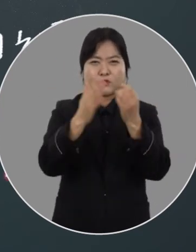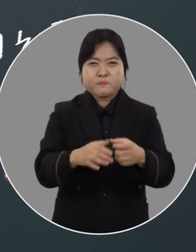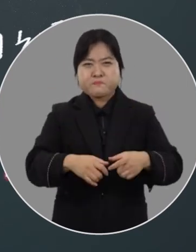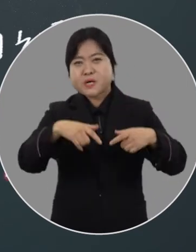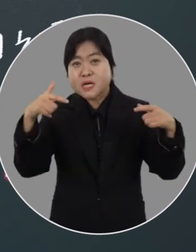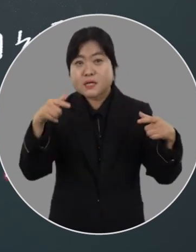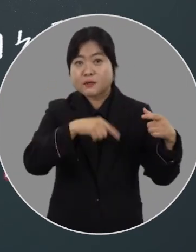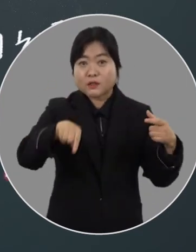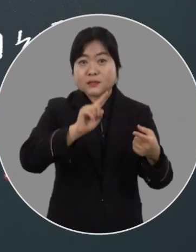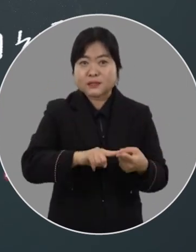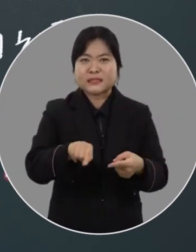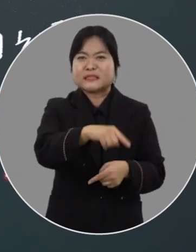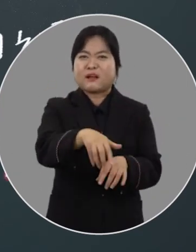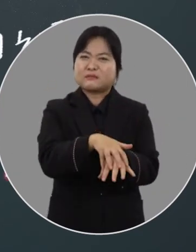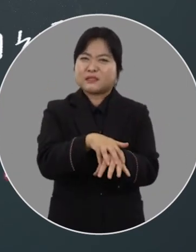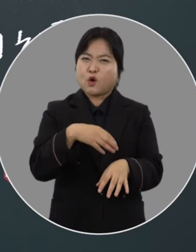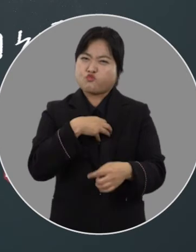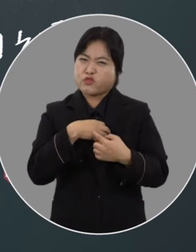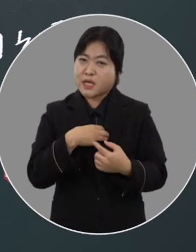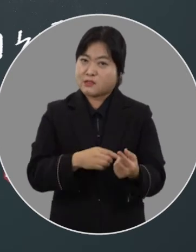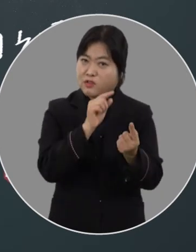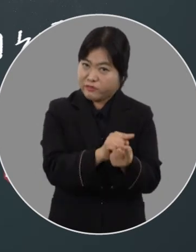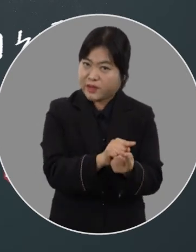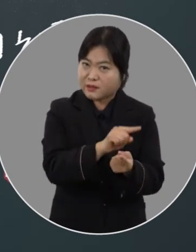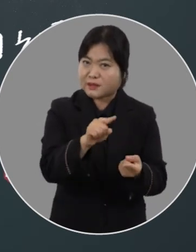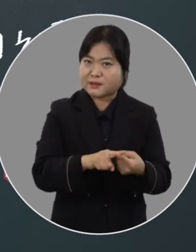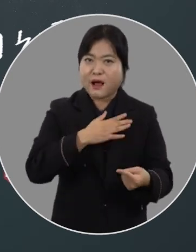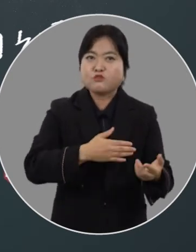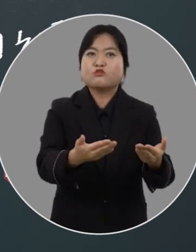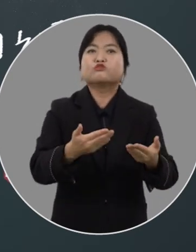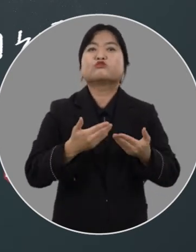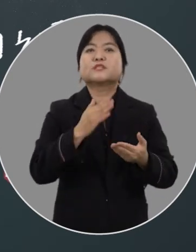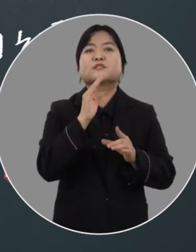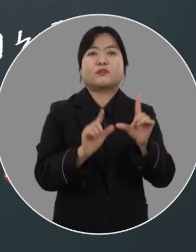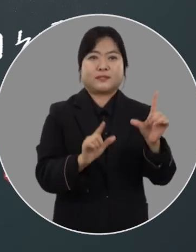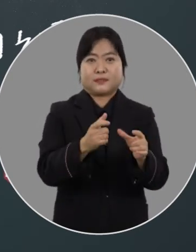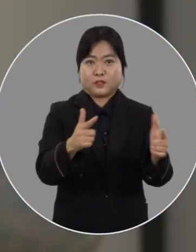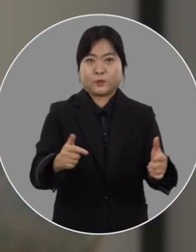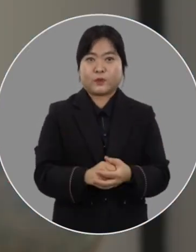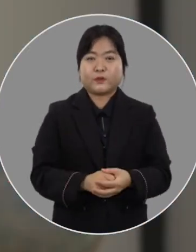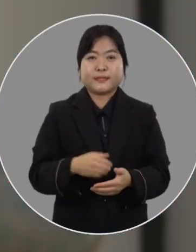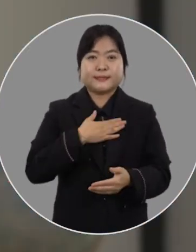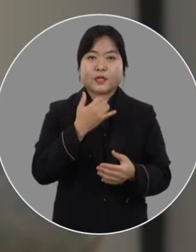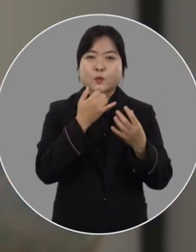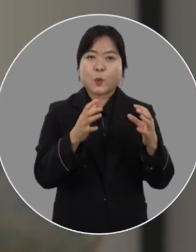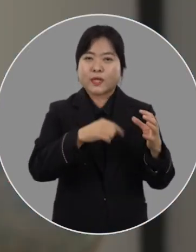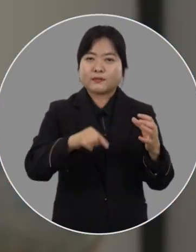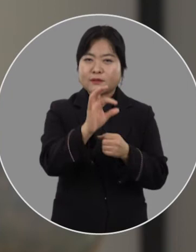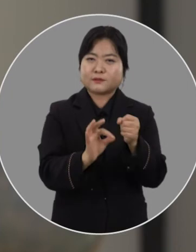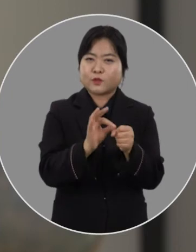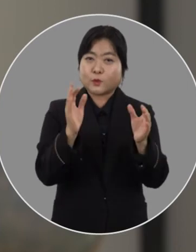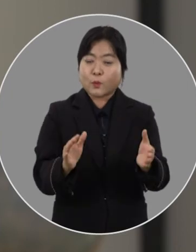창궐하는 것은 이러한 체제가 위기에 처했다는 사실들을 알려주는 현상들이고요. 제가 독일에서